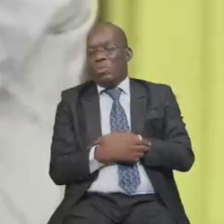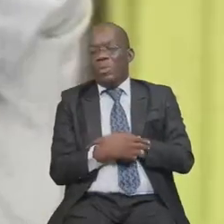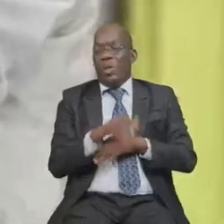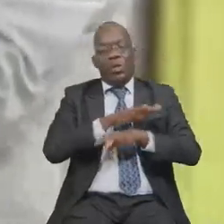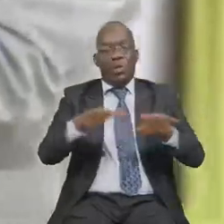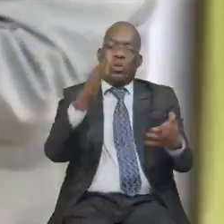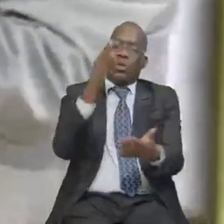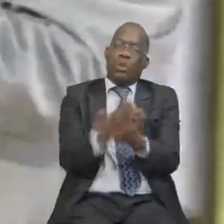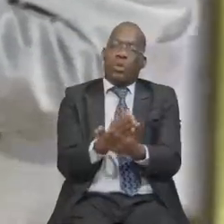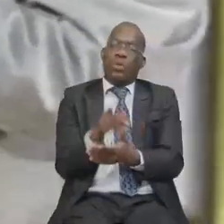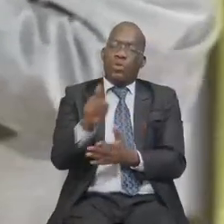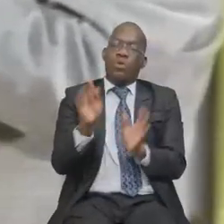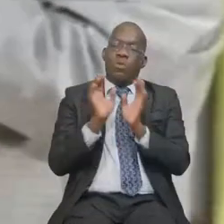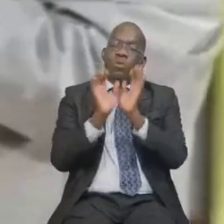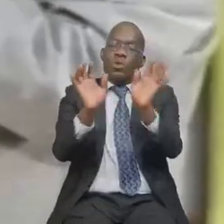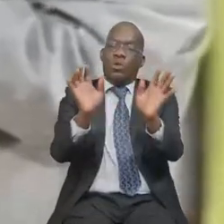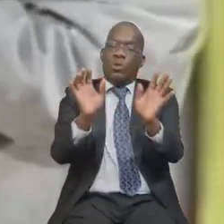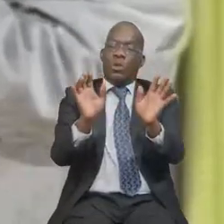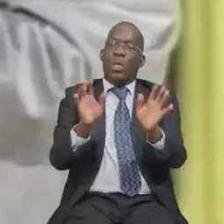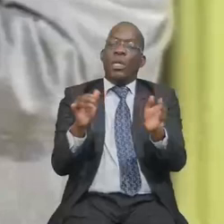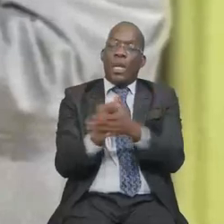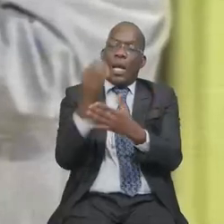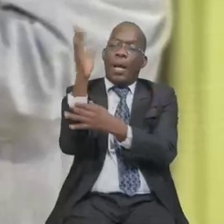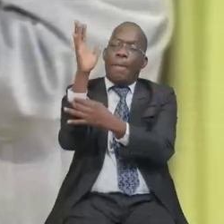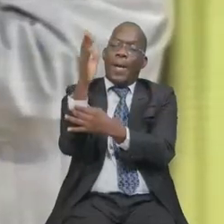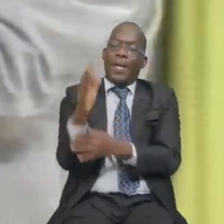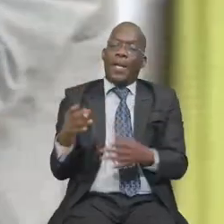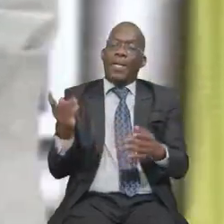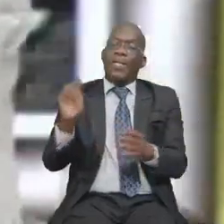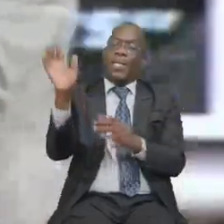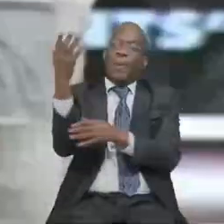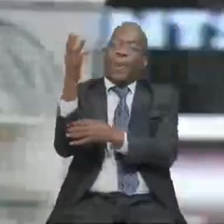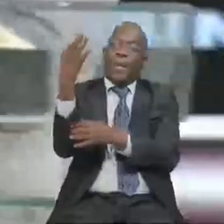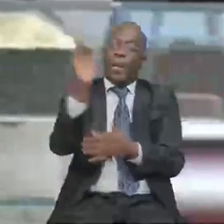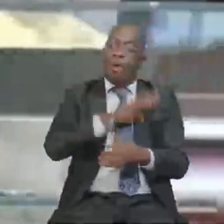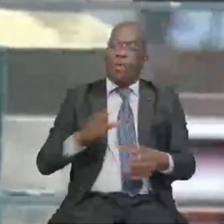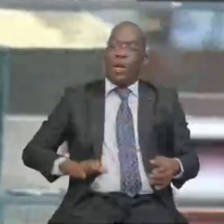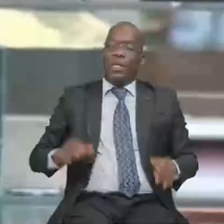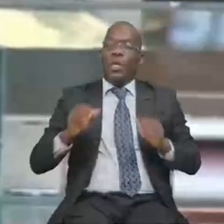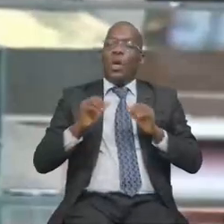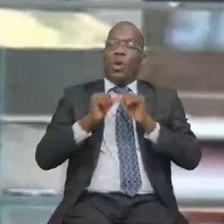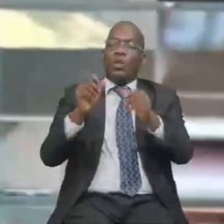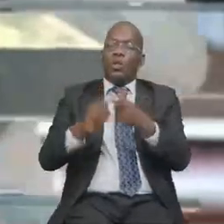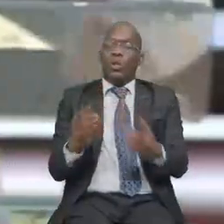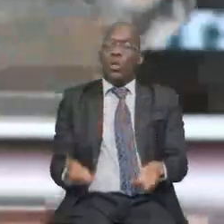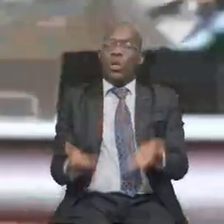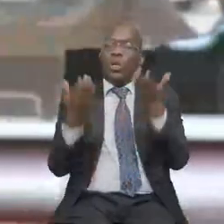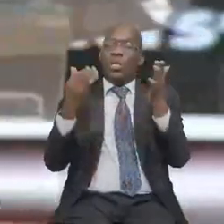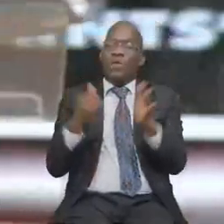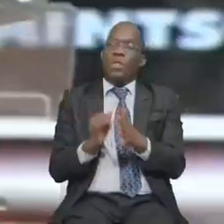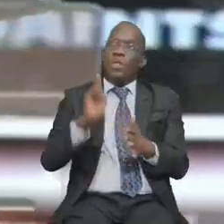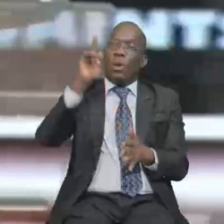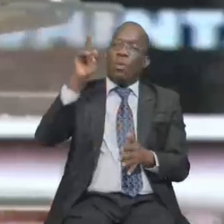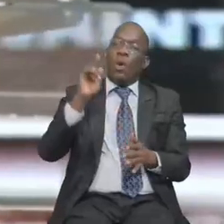Tu élèves, tu continues. Tu élèves cette bannière, la bannière de Christ. Et tu continues à l'élever. Tous ces